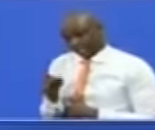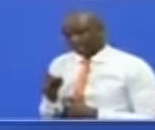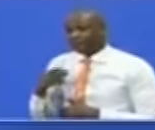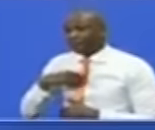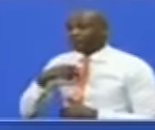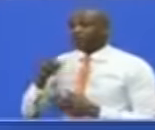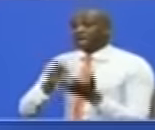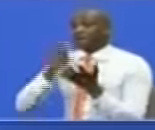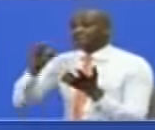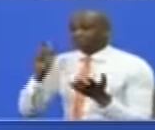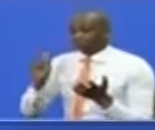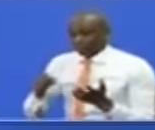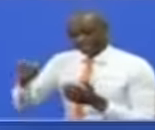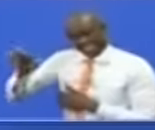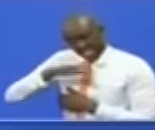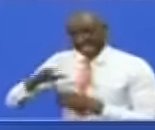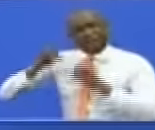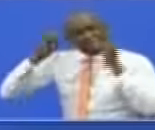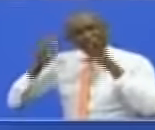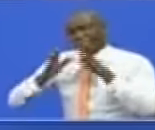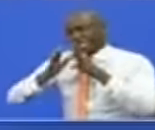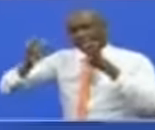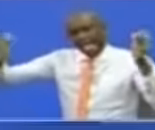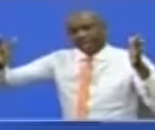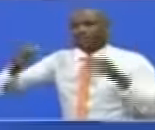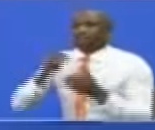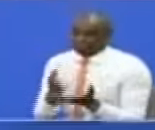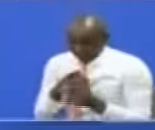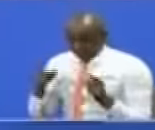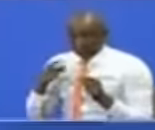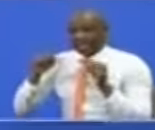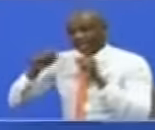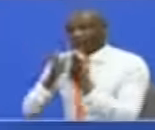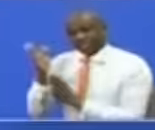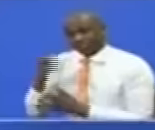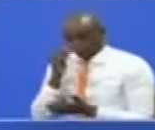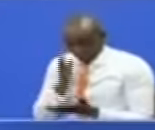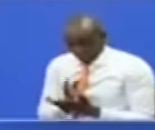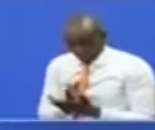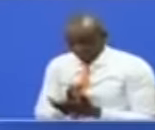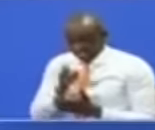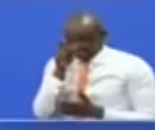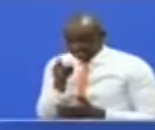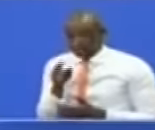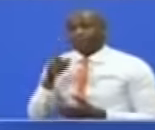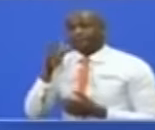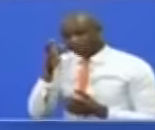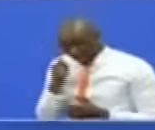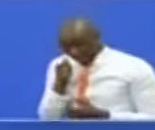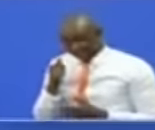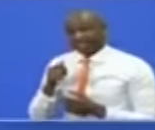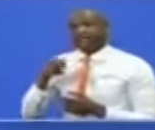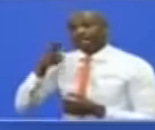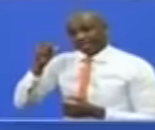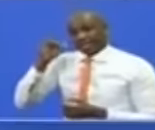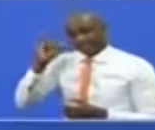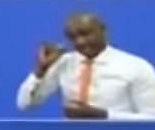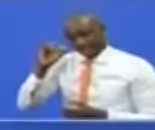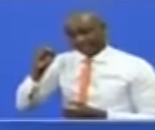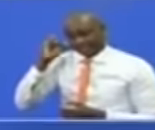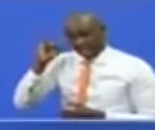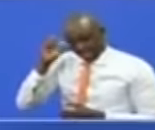ile terrain iko vast kwa sehemu hiyo. Lakini pia nakubaliana yeye kwamba ingebidi kwamba idara ile ya ujazusi